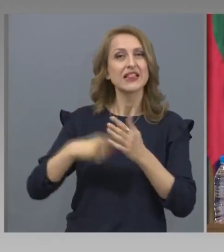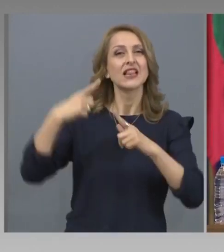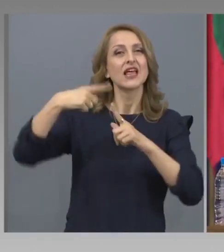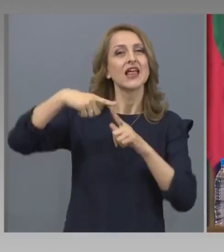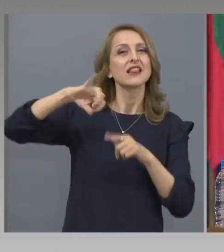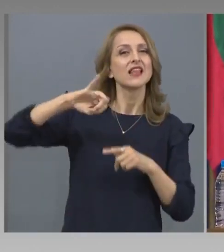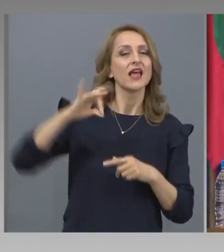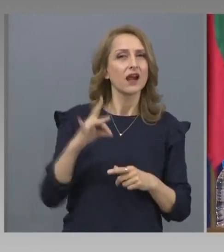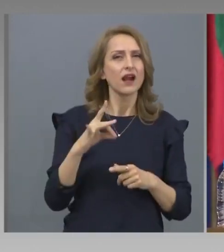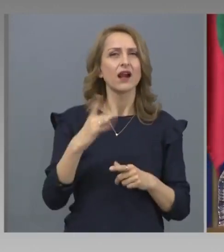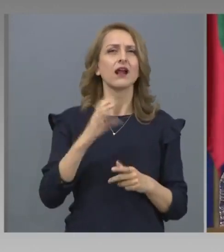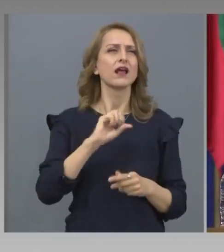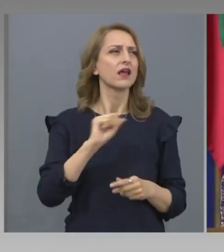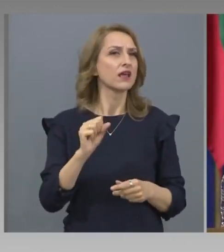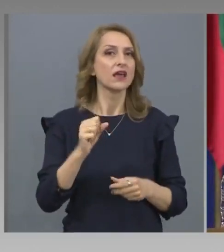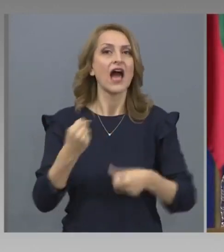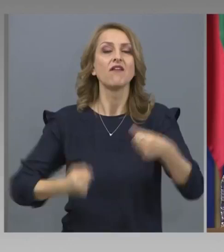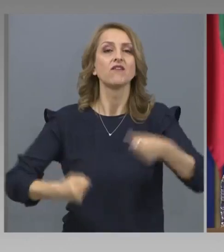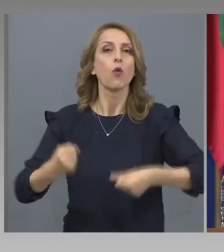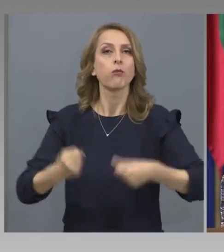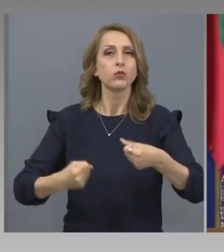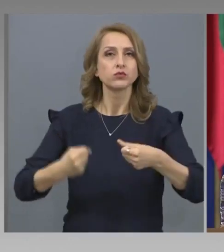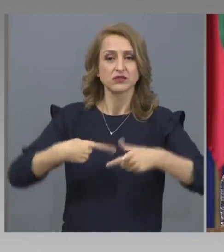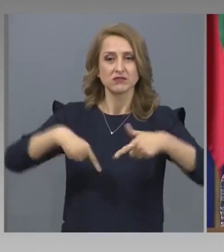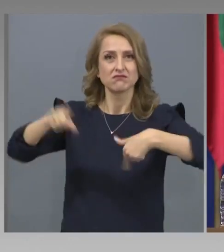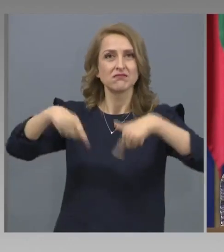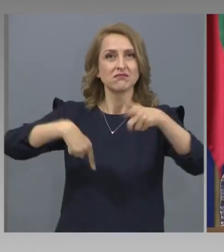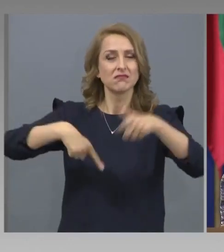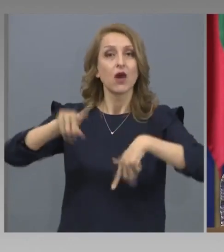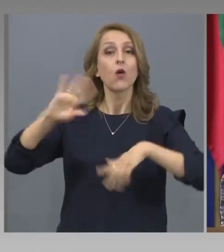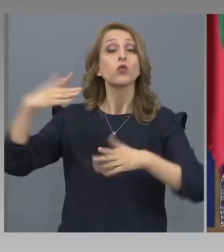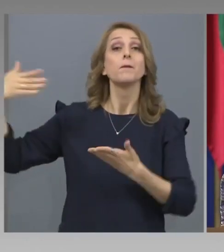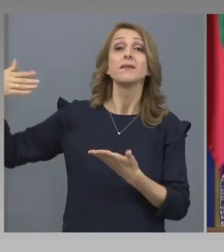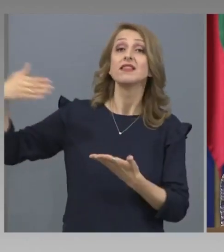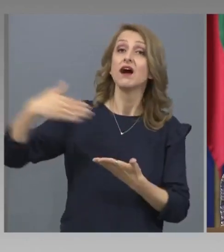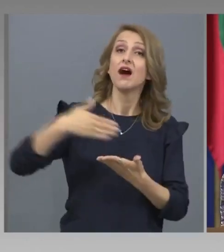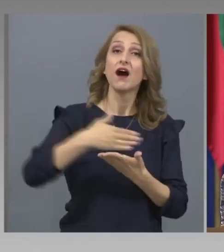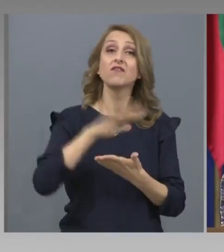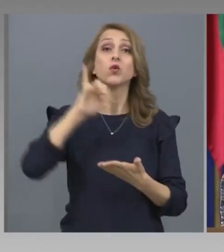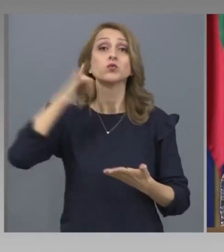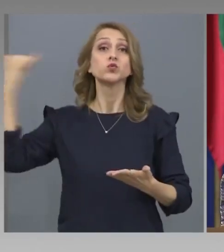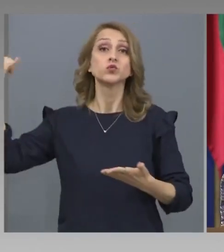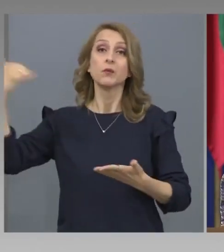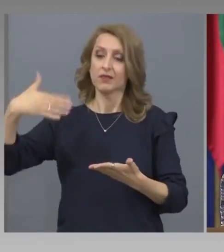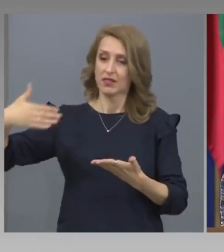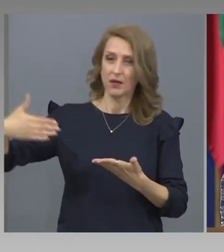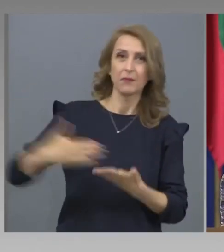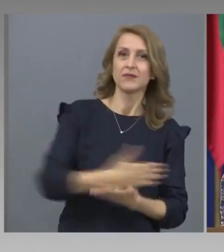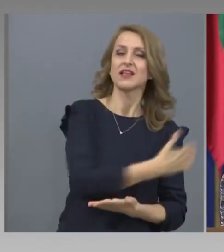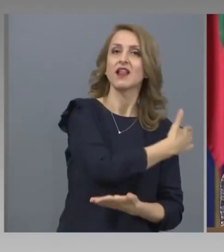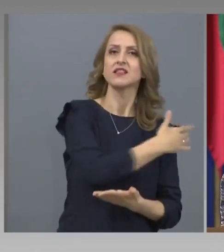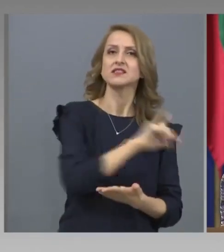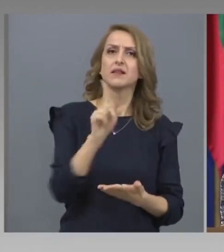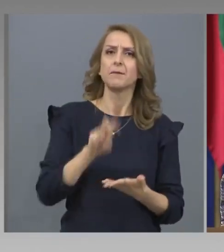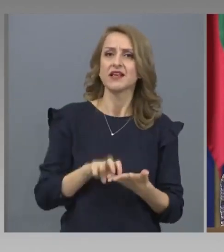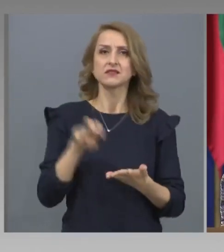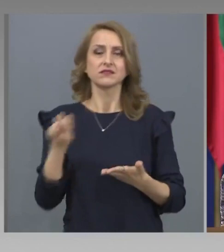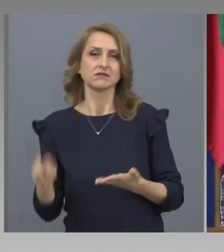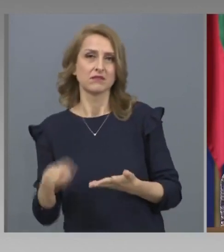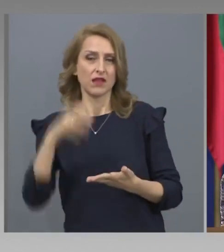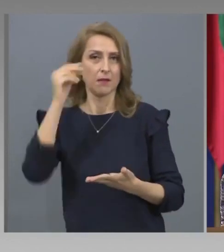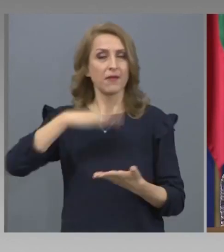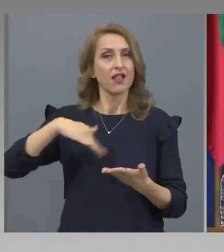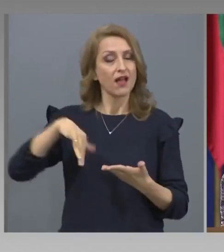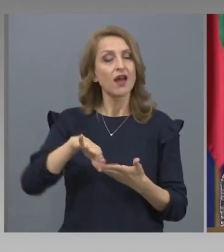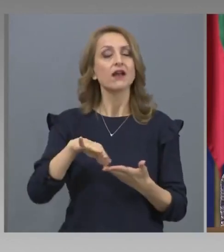тировете и бусовете и автобусите, които минават транзит през България, да ги облегчиме от писването на всички